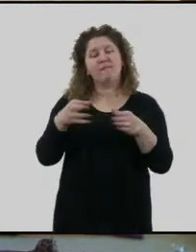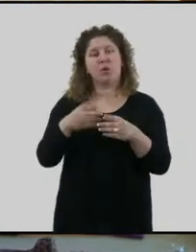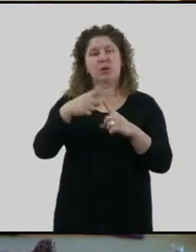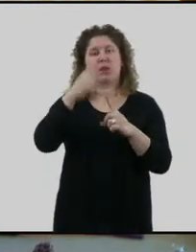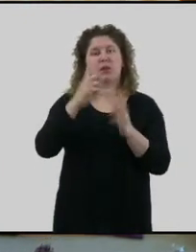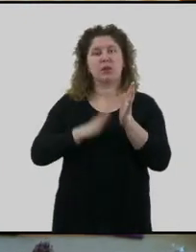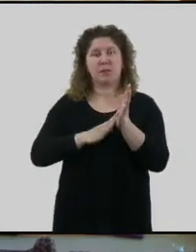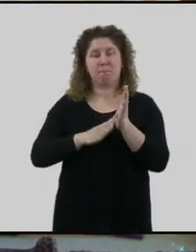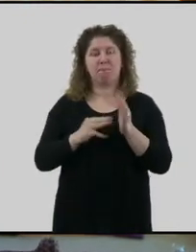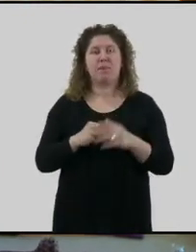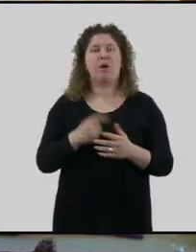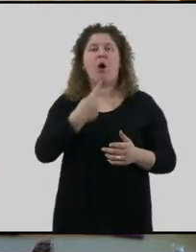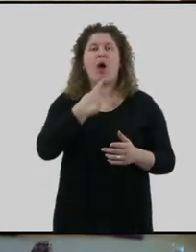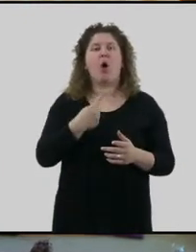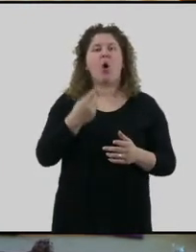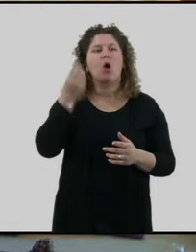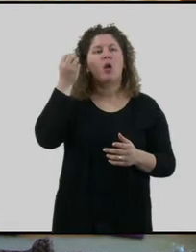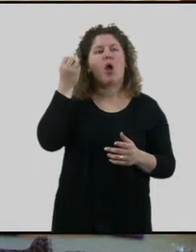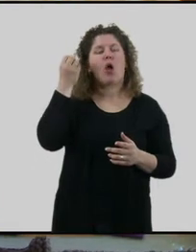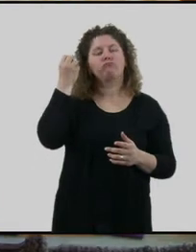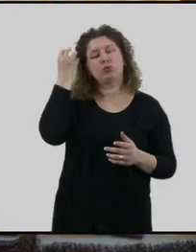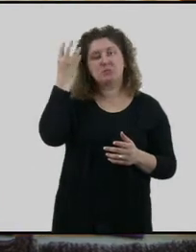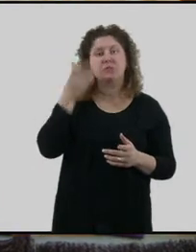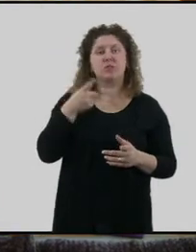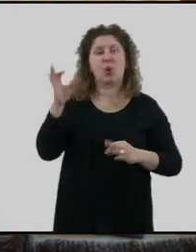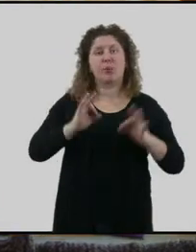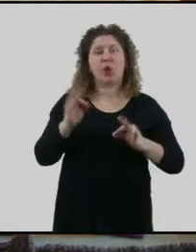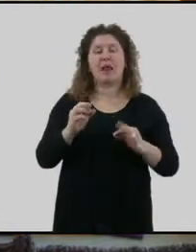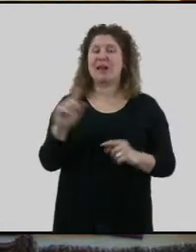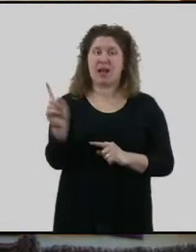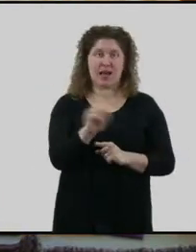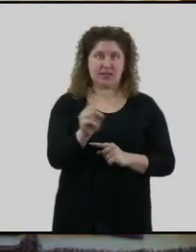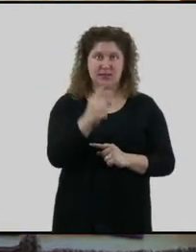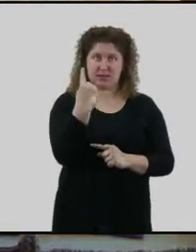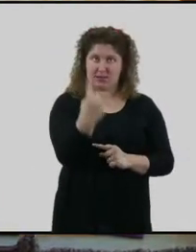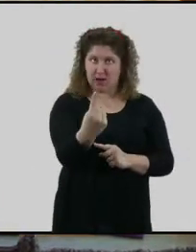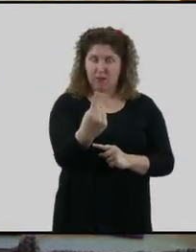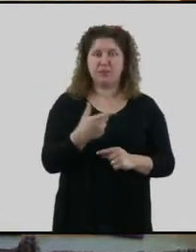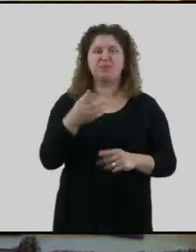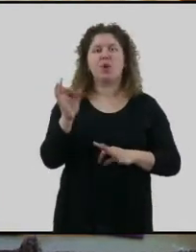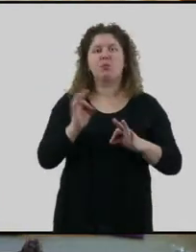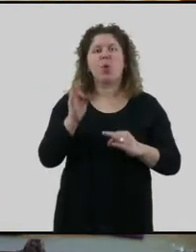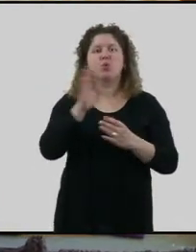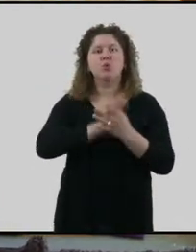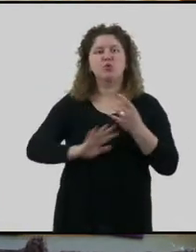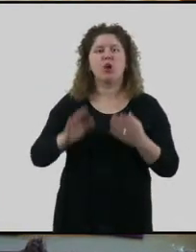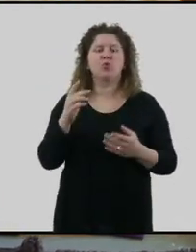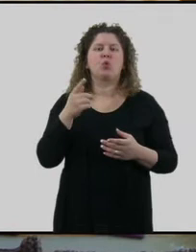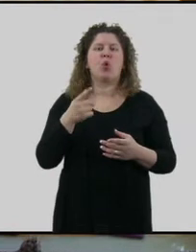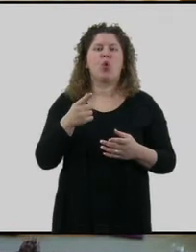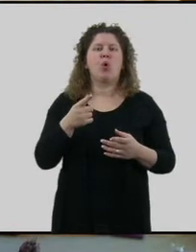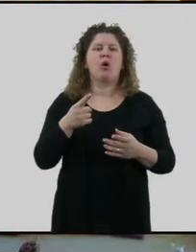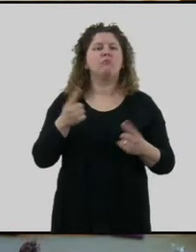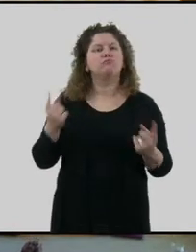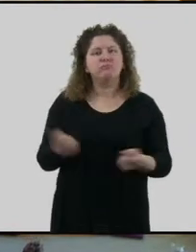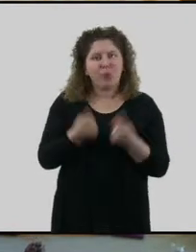formili tim koji je osmislio projekt Niste sami. Projekt je u samom početku, krenuli